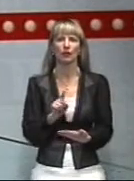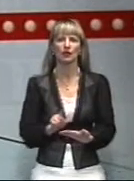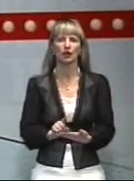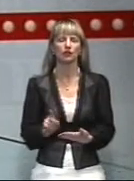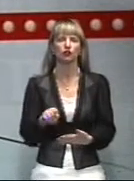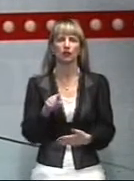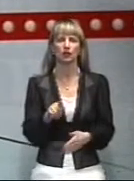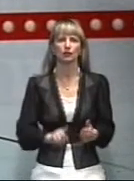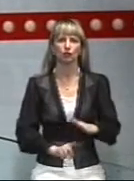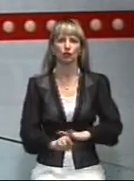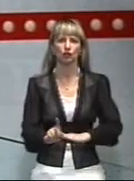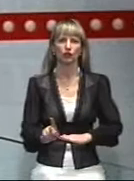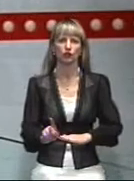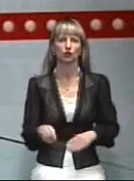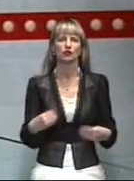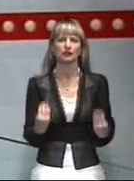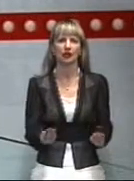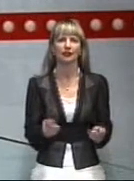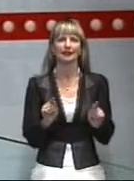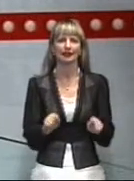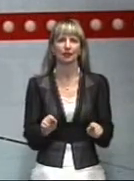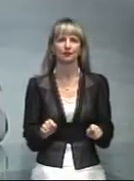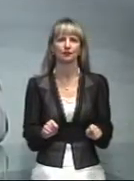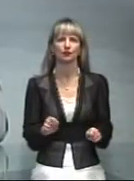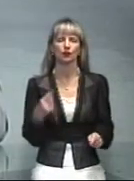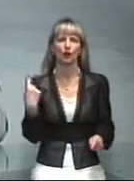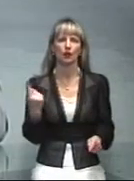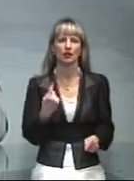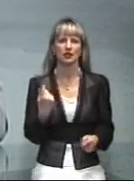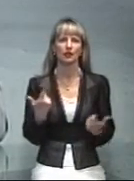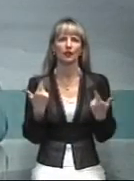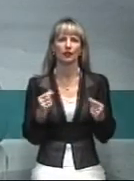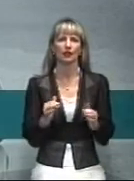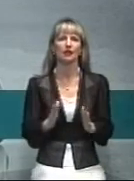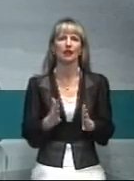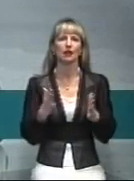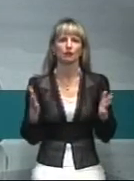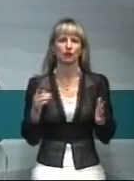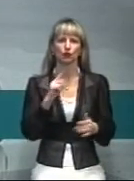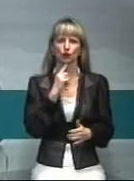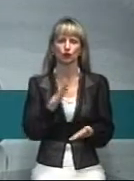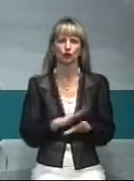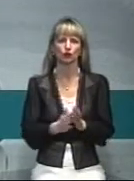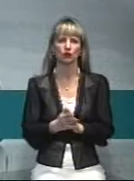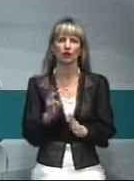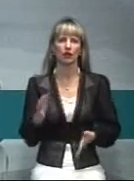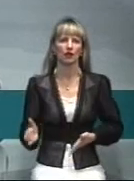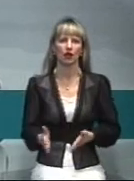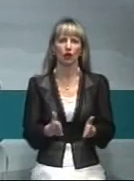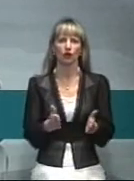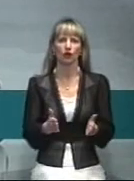їх спочатку надати тим областям, де найбільш критична ситуація з дорожньо-транспортними